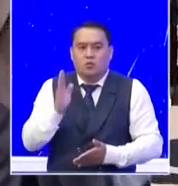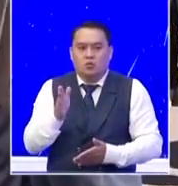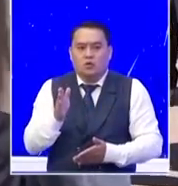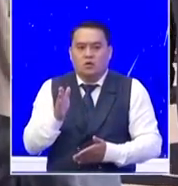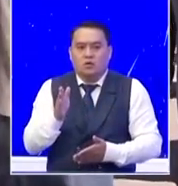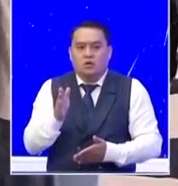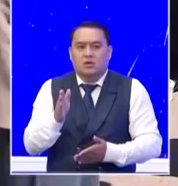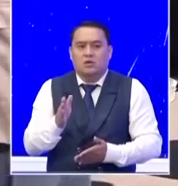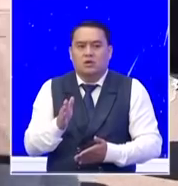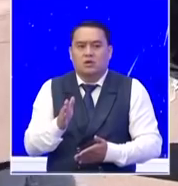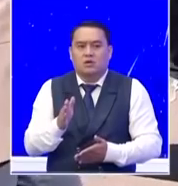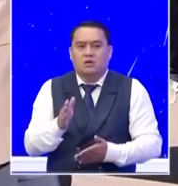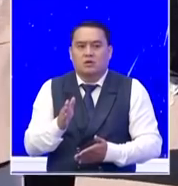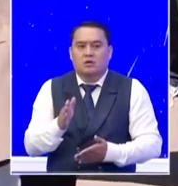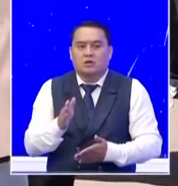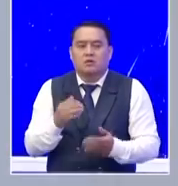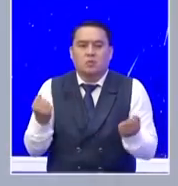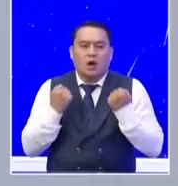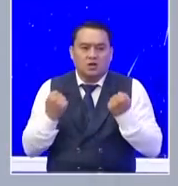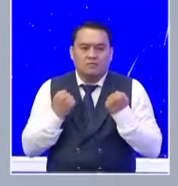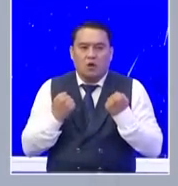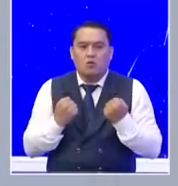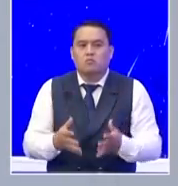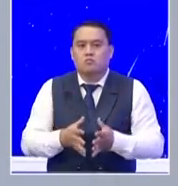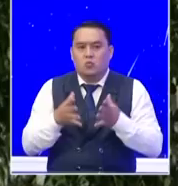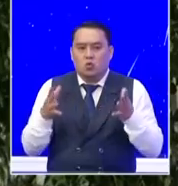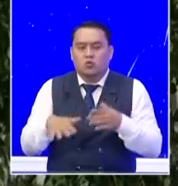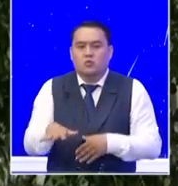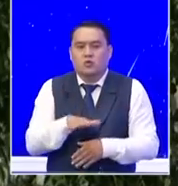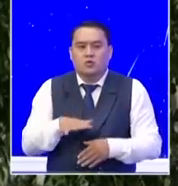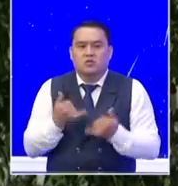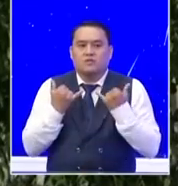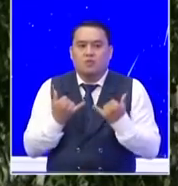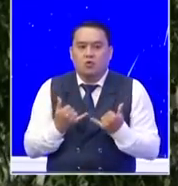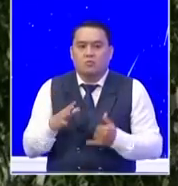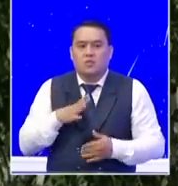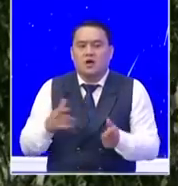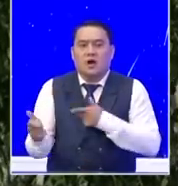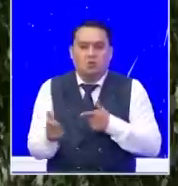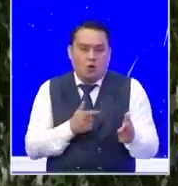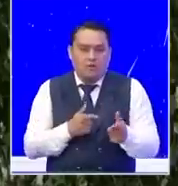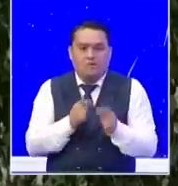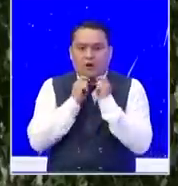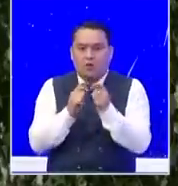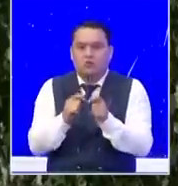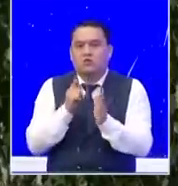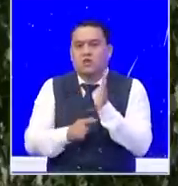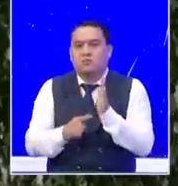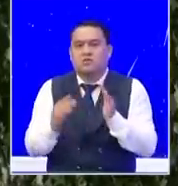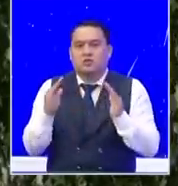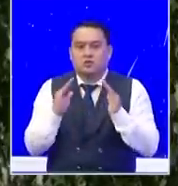Все сети. И вот смотрите, воркаут, спортивный, футбольный. На сегодняшний день мы готовы еще вручить ключи 71